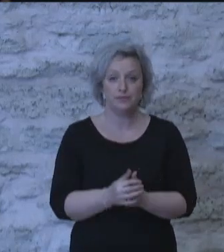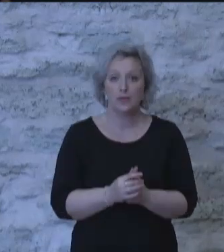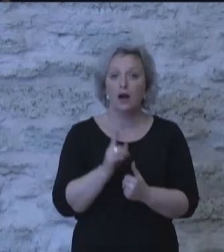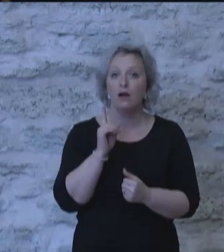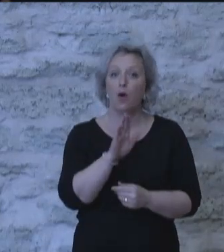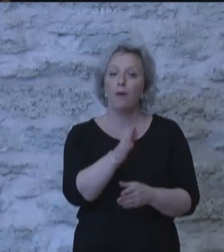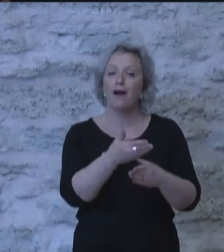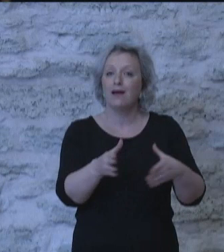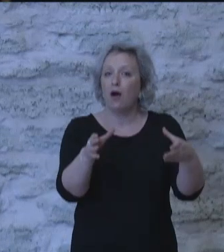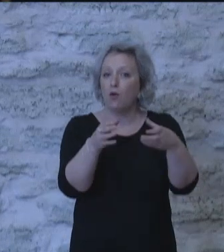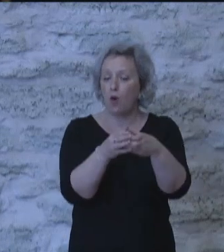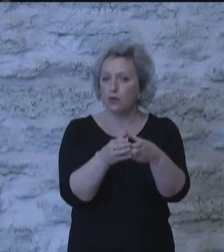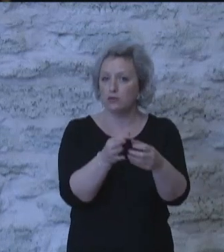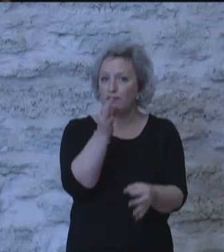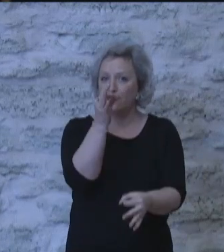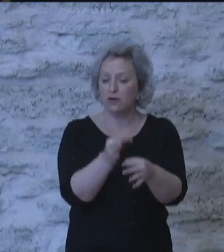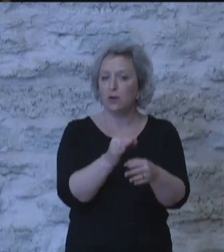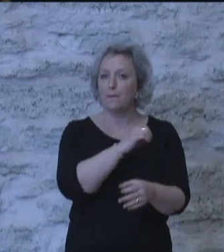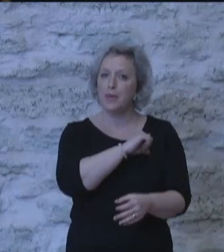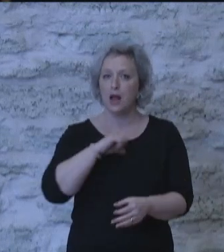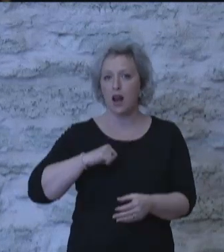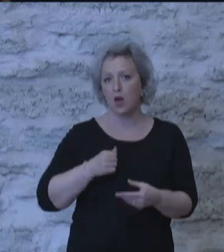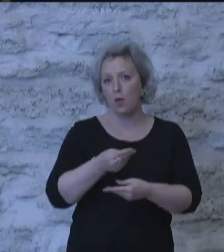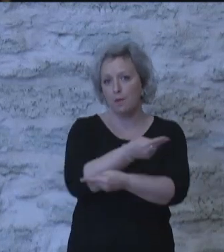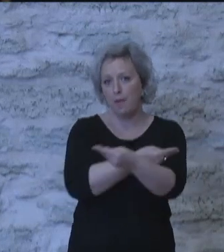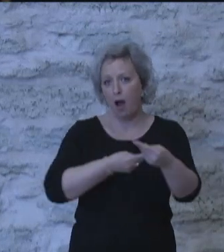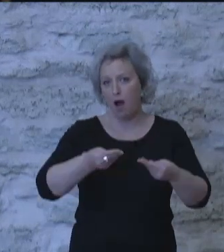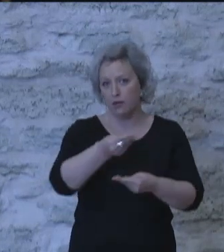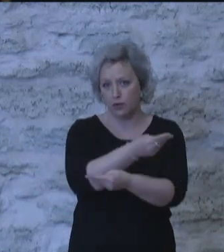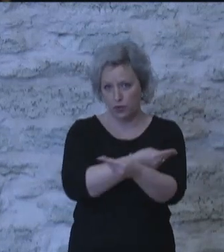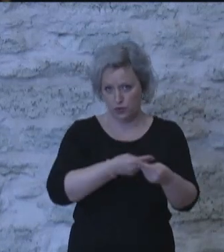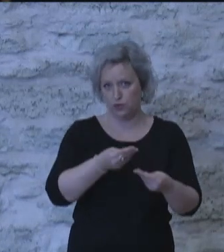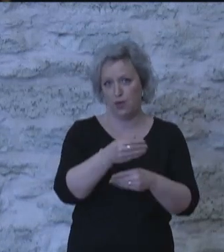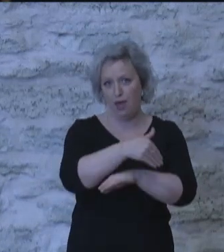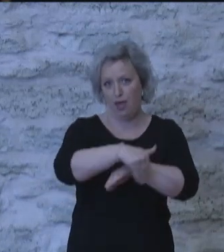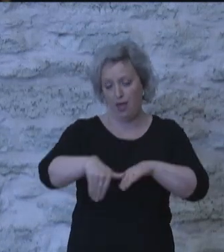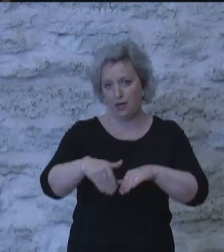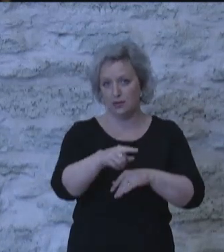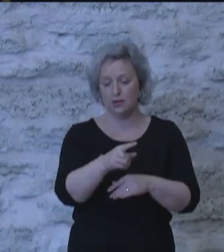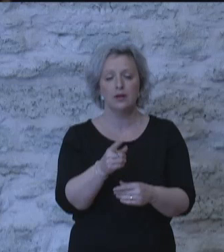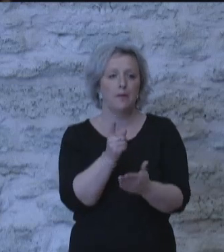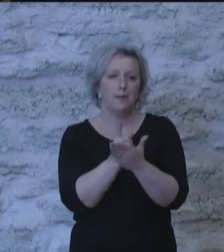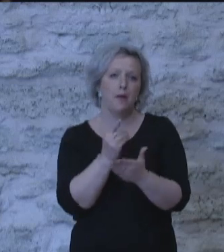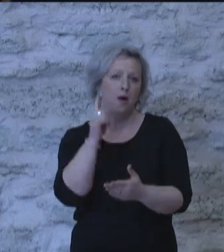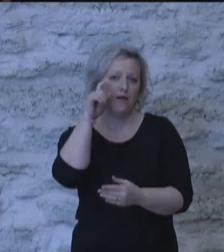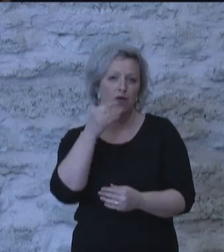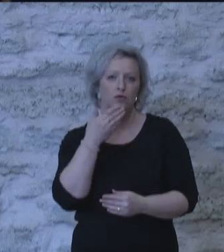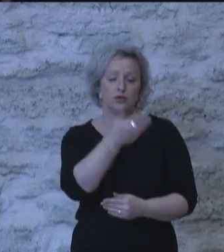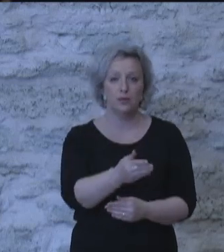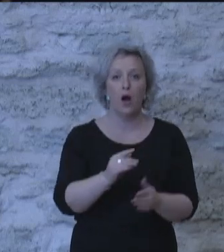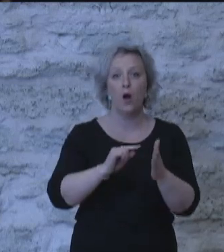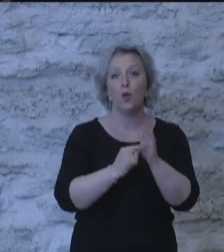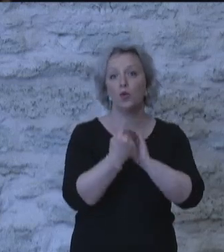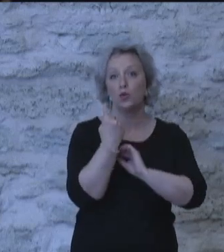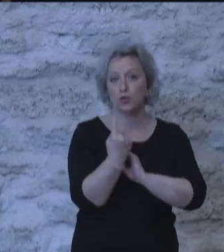teie erakond vastutab põlumajandusvaltkonnast tänasel üle valitsuses, siis ma leidsin, et tuleb teilt küsida. Punkt 1.